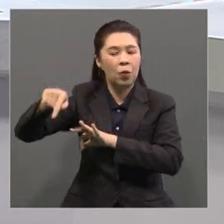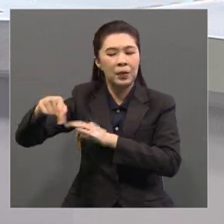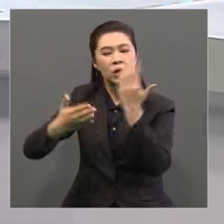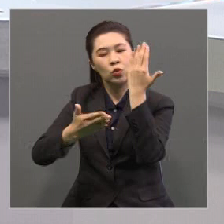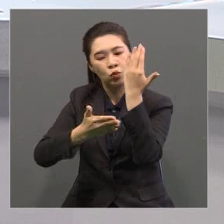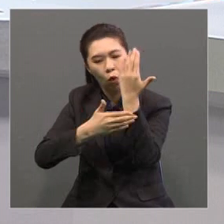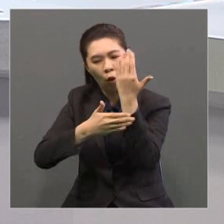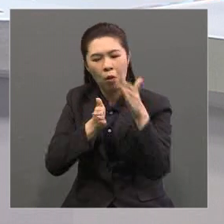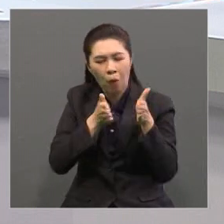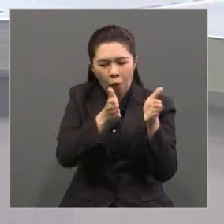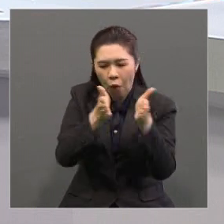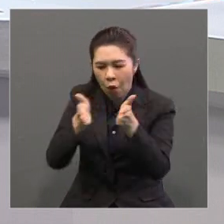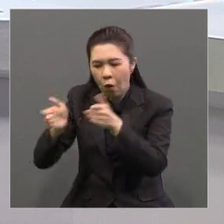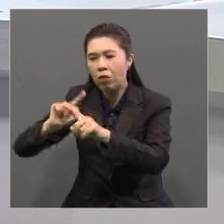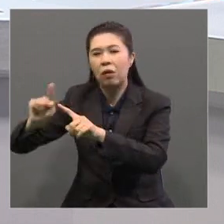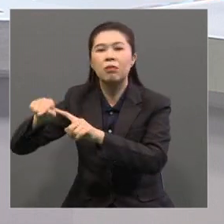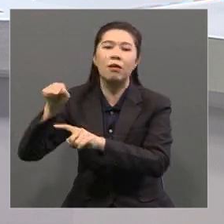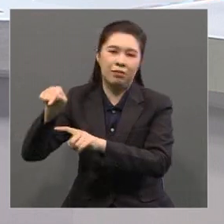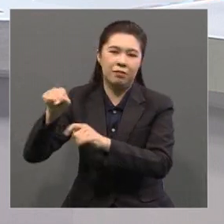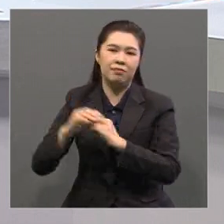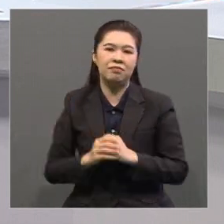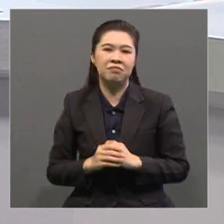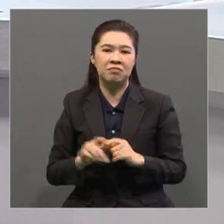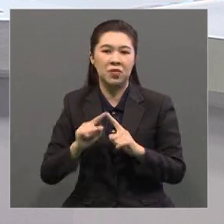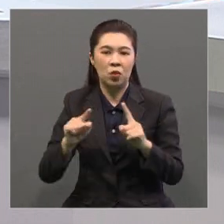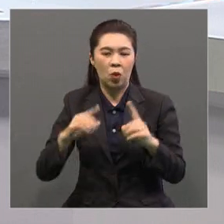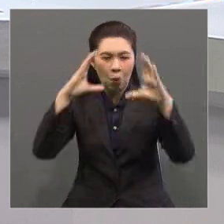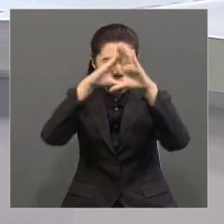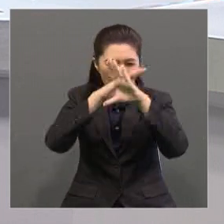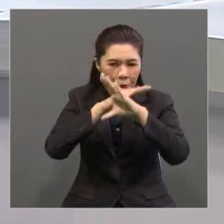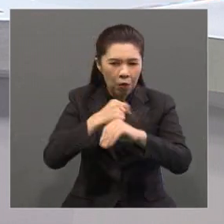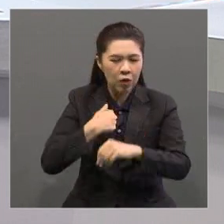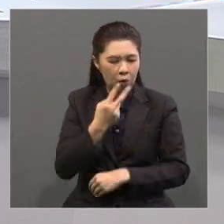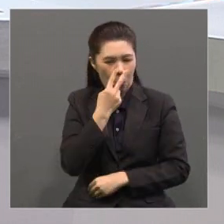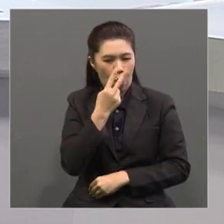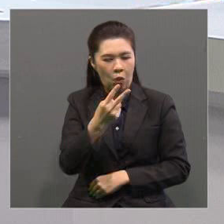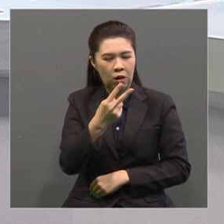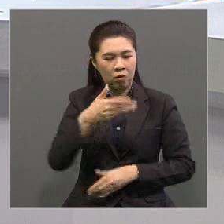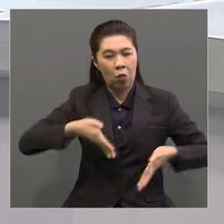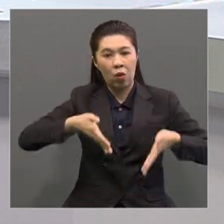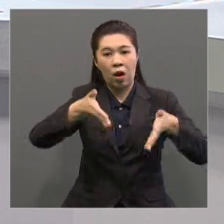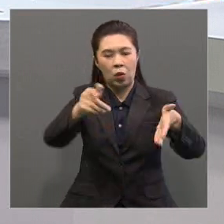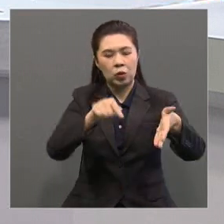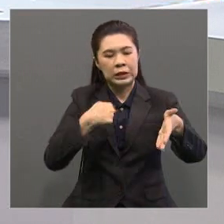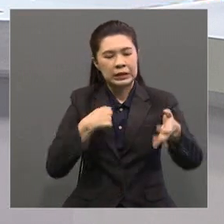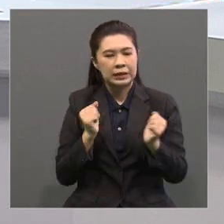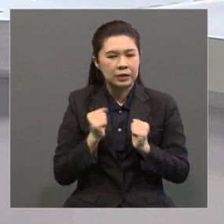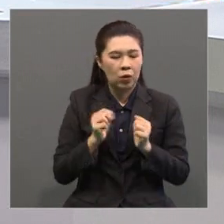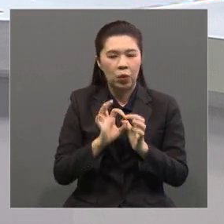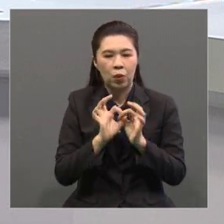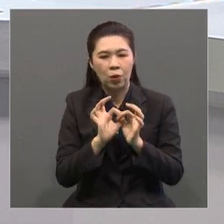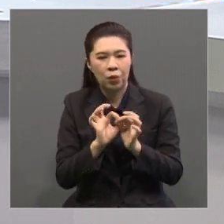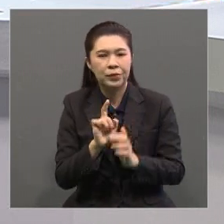มีตรอกอะไรที่จะสามารถพอจะมีได้แต่ทีนี้ผมเห็นเมื่อคืนอู้หลายคนกลัวเหมือนกันนะฮะเราก็เลยเห็นเรื่องของ